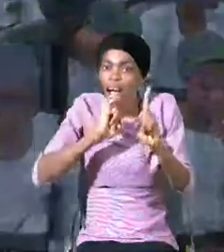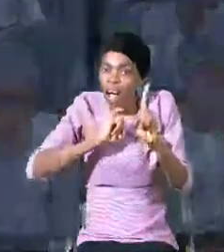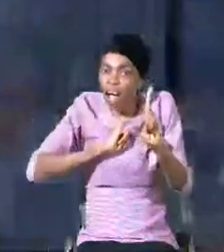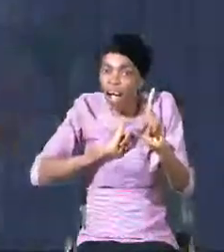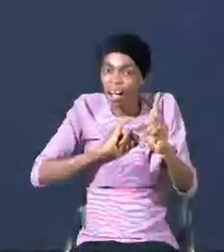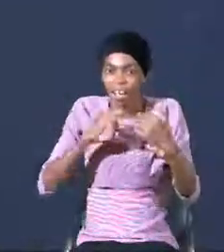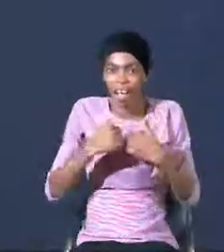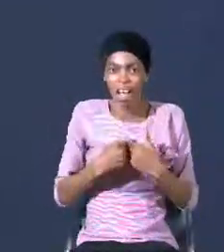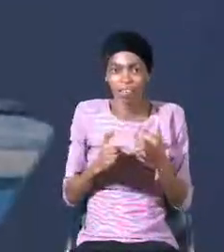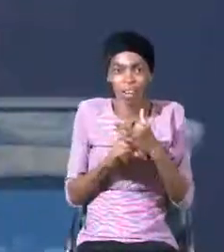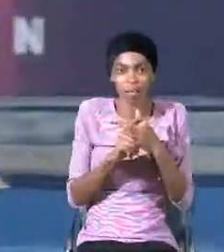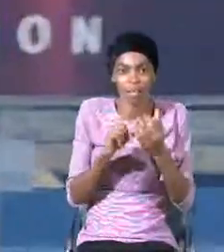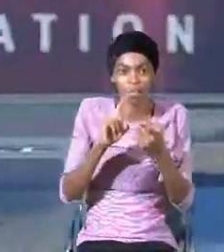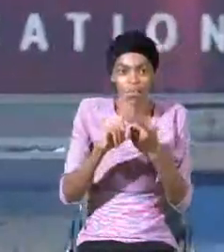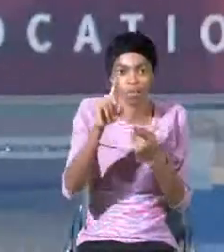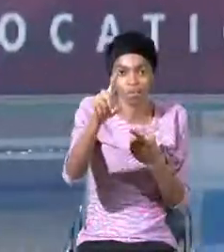Je te suis apparu.